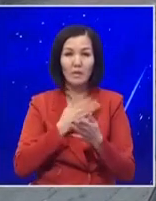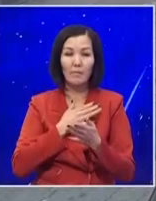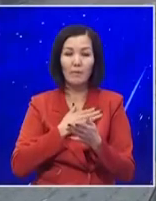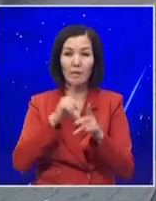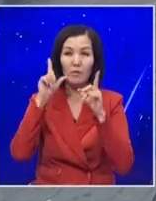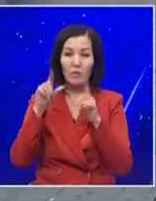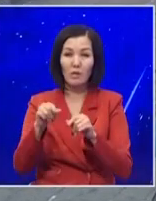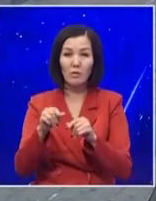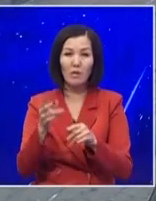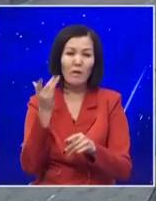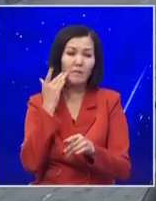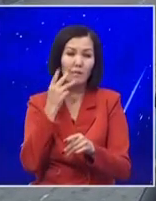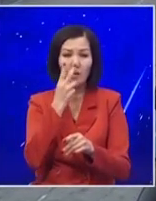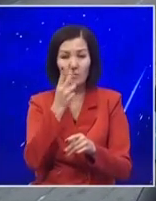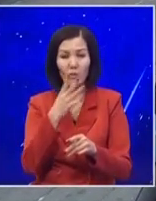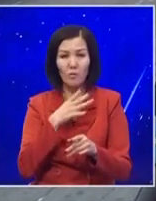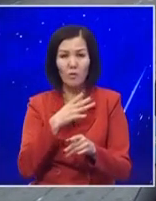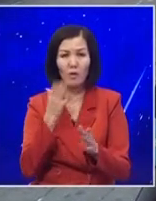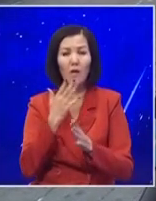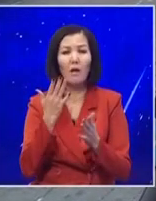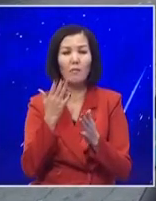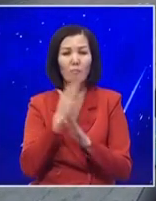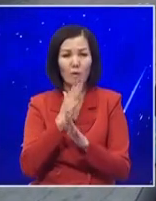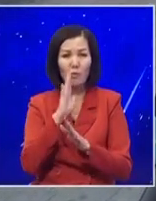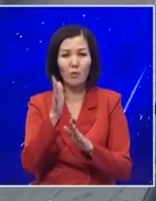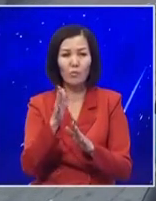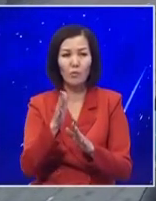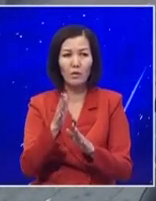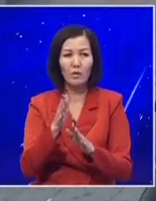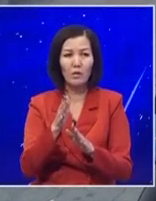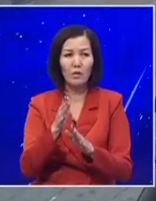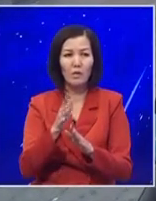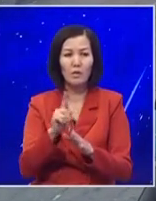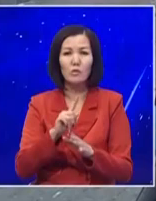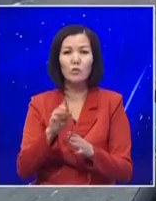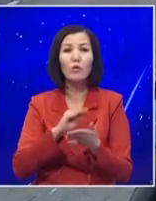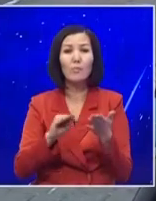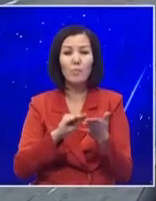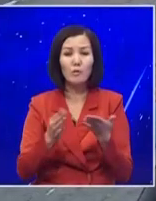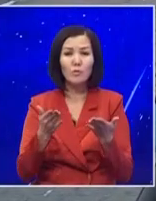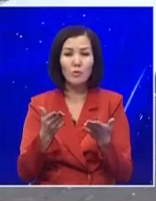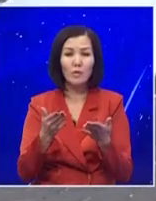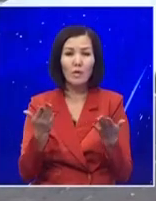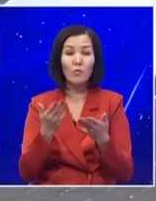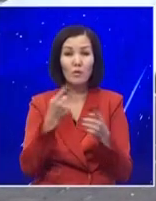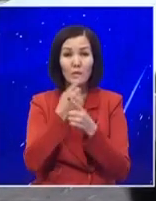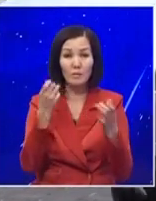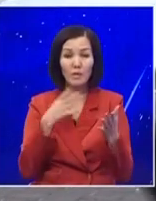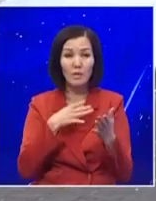всегда смотрю, какая будет погода. Что там рекомендуют? Это же наша безопасность.